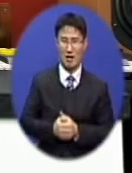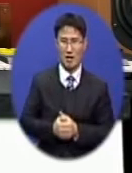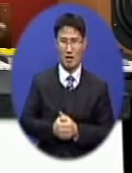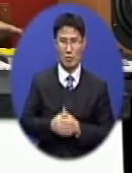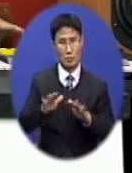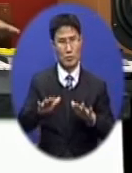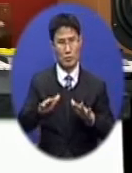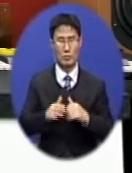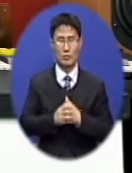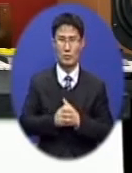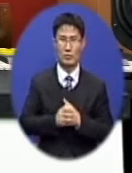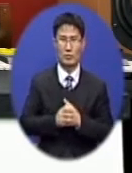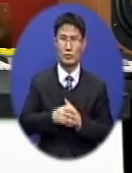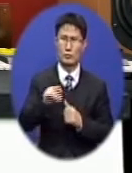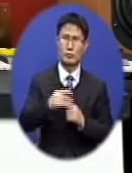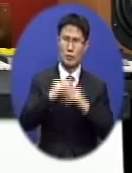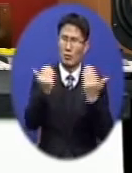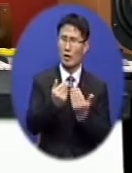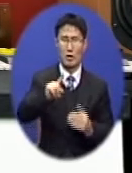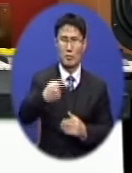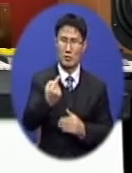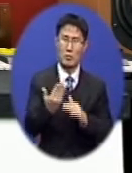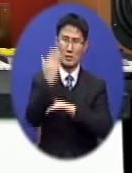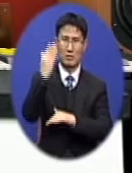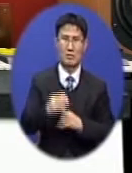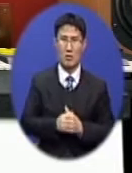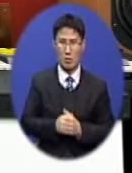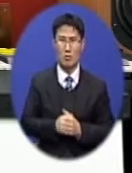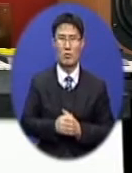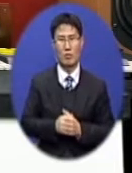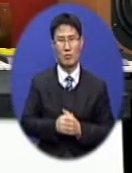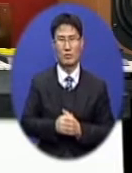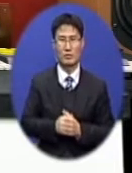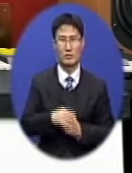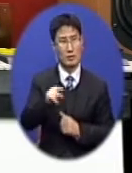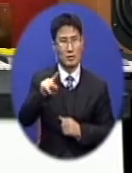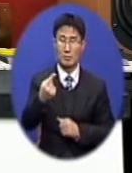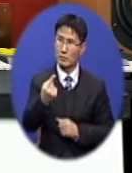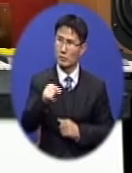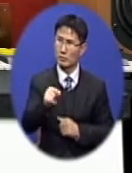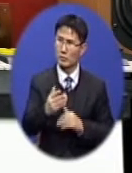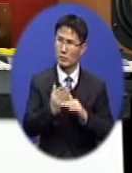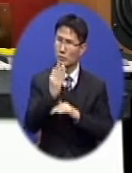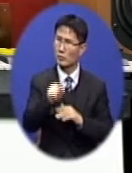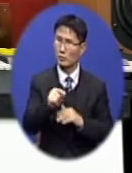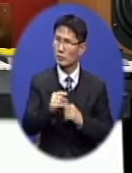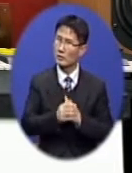야, 오늘은 뭐 전부 100표가 넘었네요. 네, 전부. 예, 고루고루. 야, 200표 넘은 분 있죠.